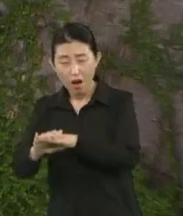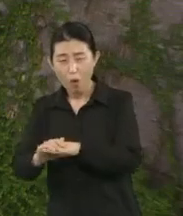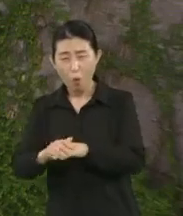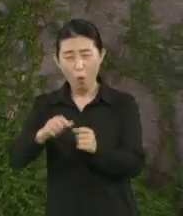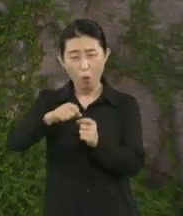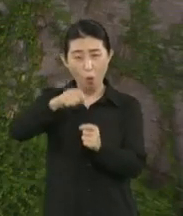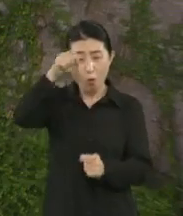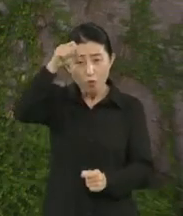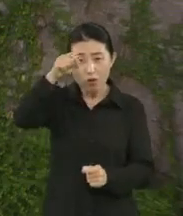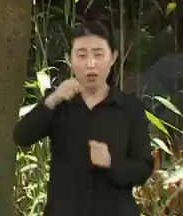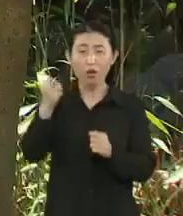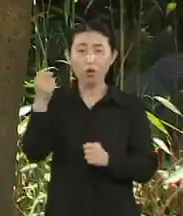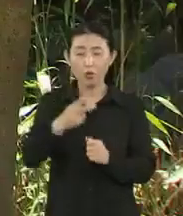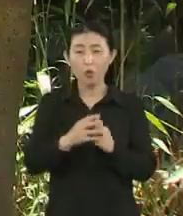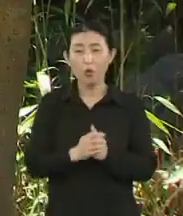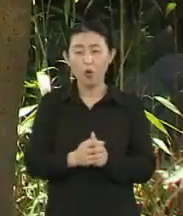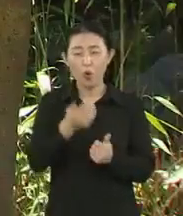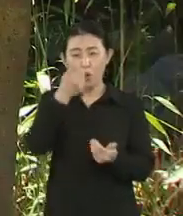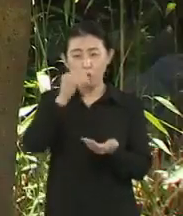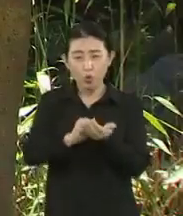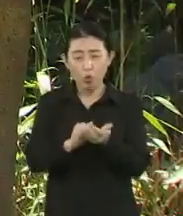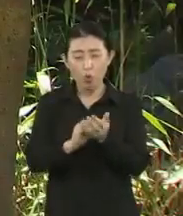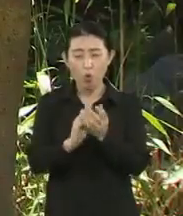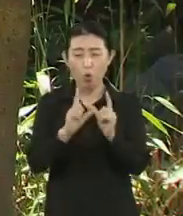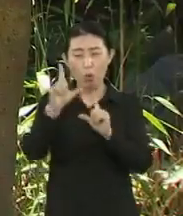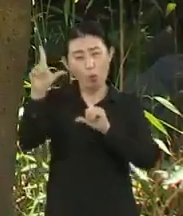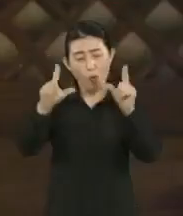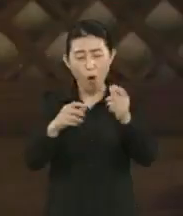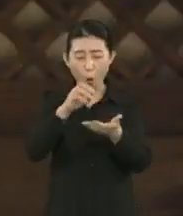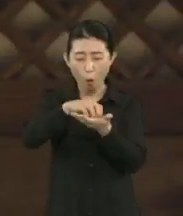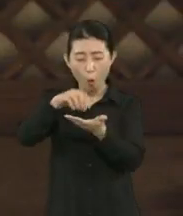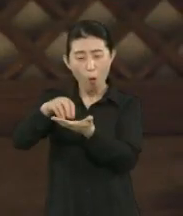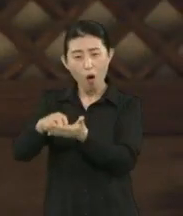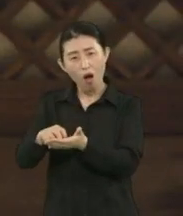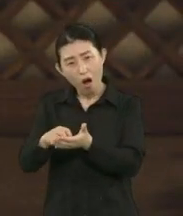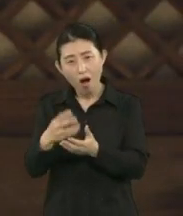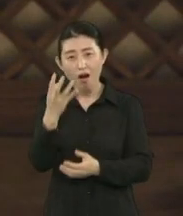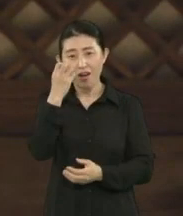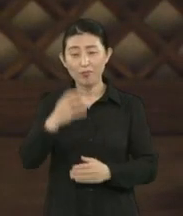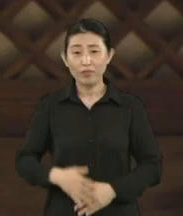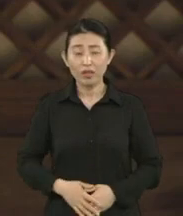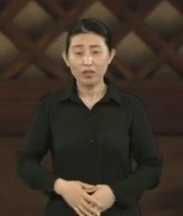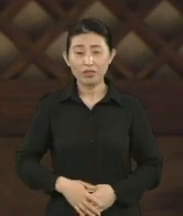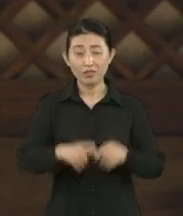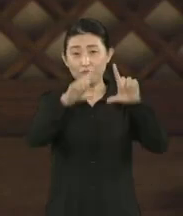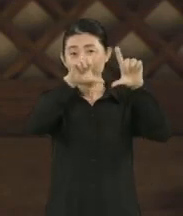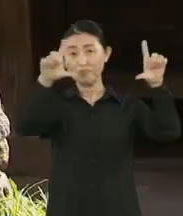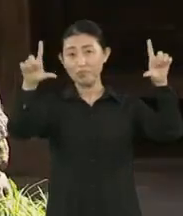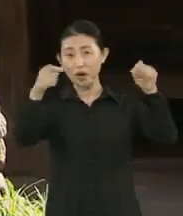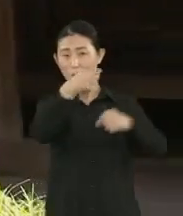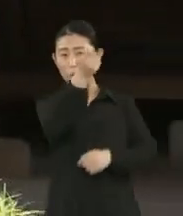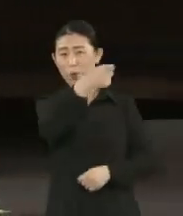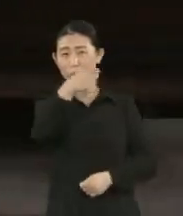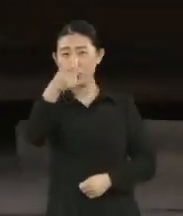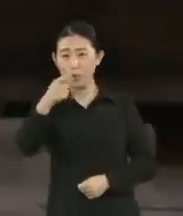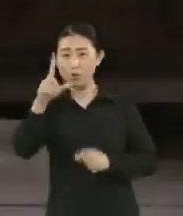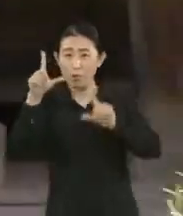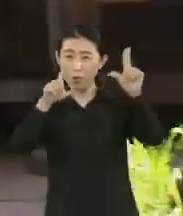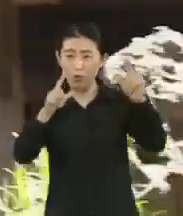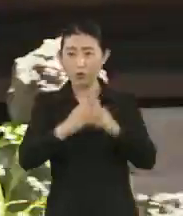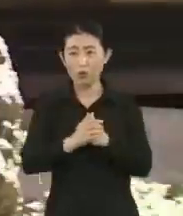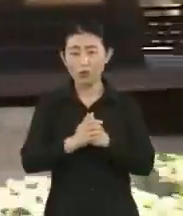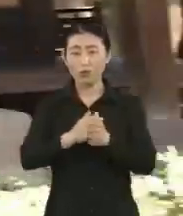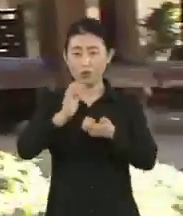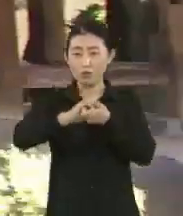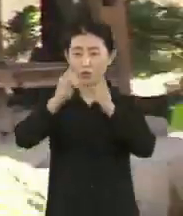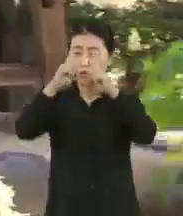이끼, 여기저기 배치한 괴석들도 기이합니다. 처마의 현판과 사랑채 기둥마다 추사를 비롯한 옛